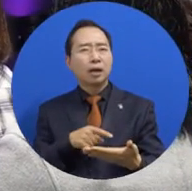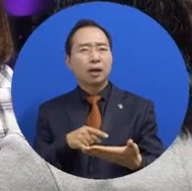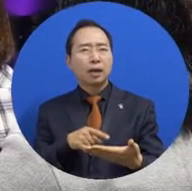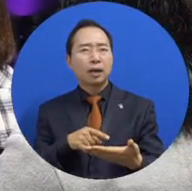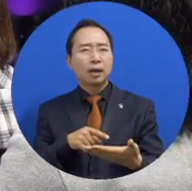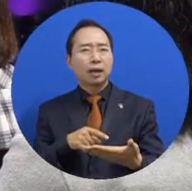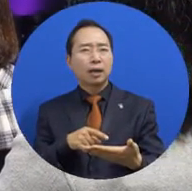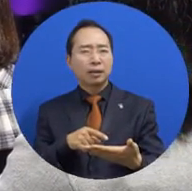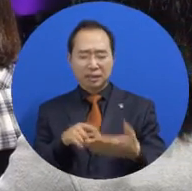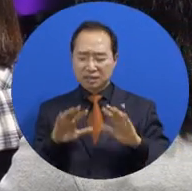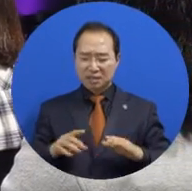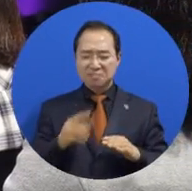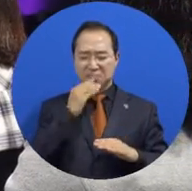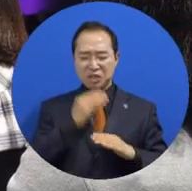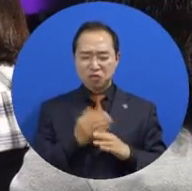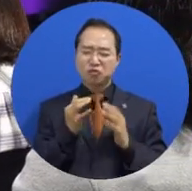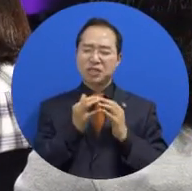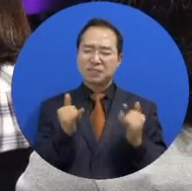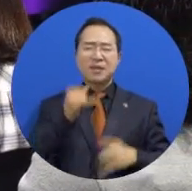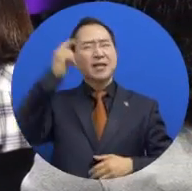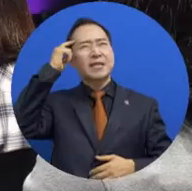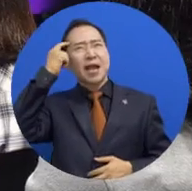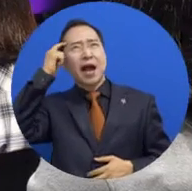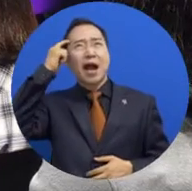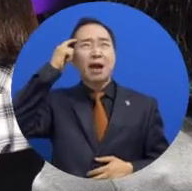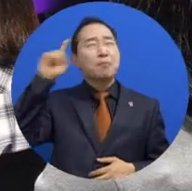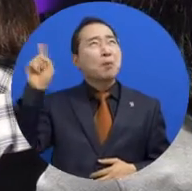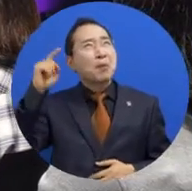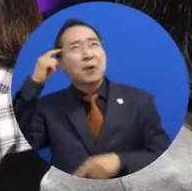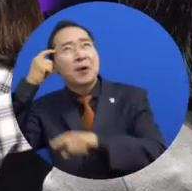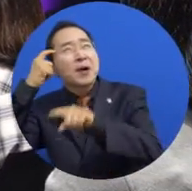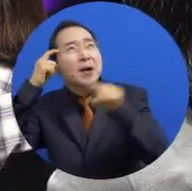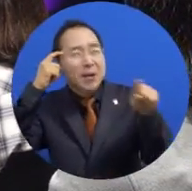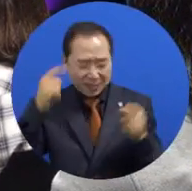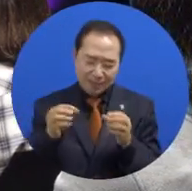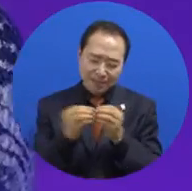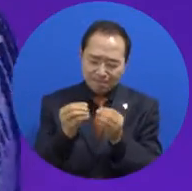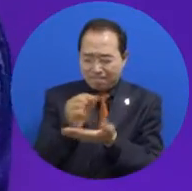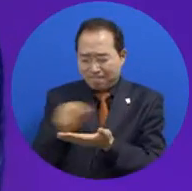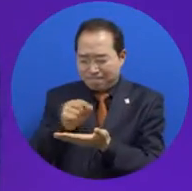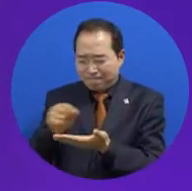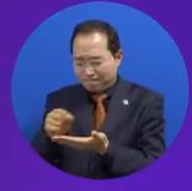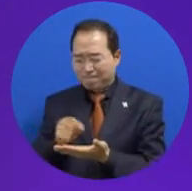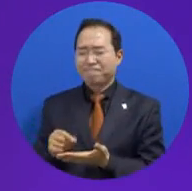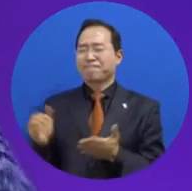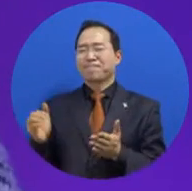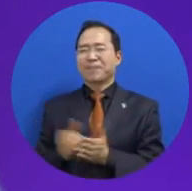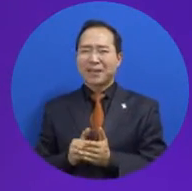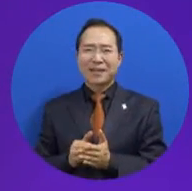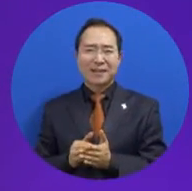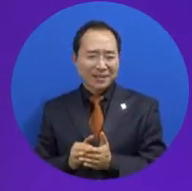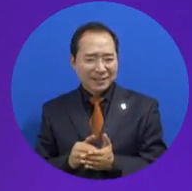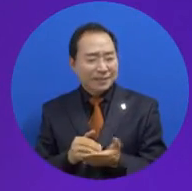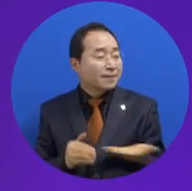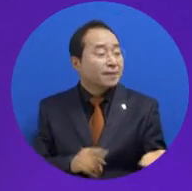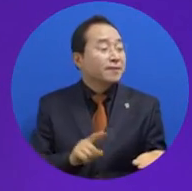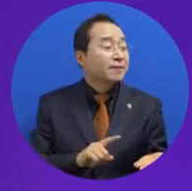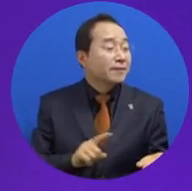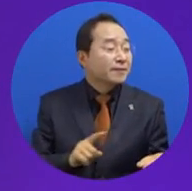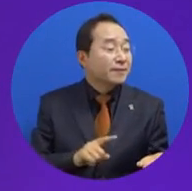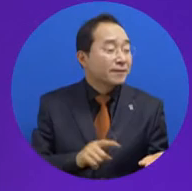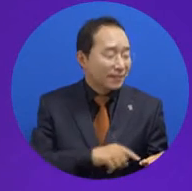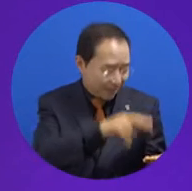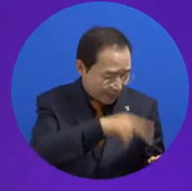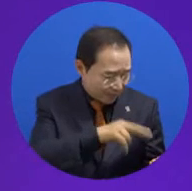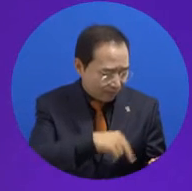나는 되게 막 건전한 민주시민으로서 막 뭐 이런 생각을 한다고 해서 써놨더니 읽어. 그럼 다른 사람들이 아